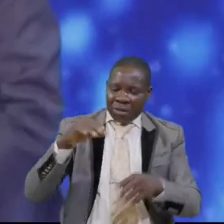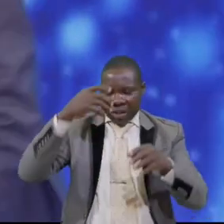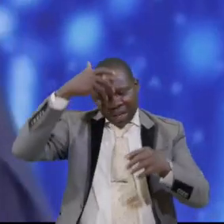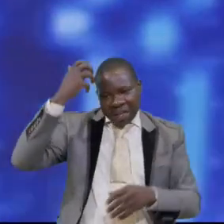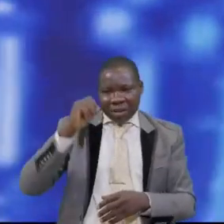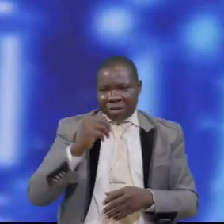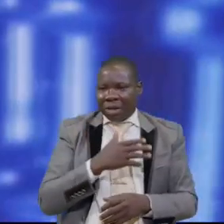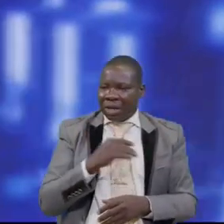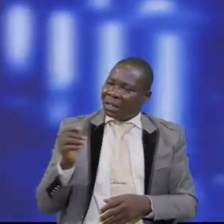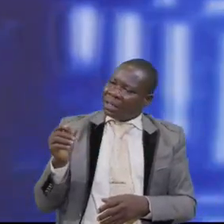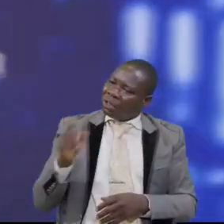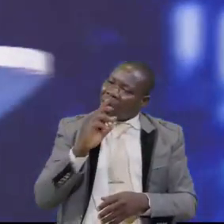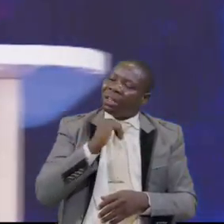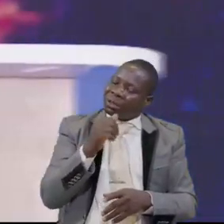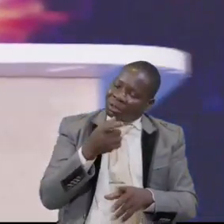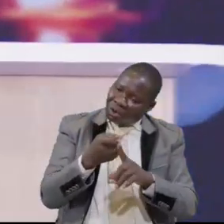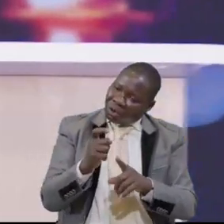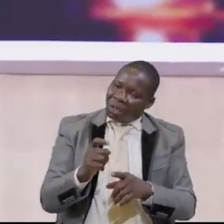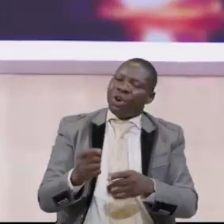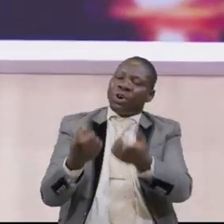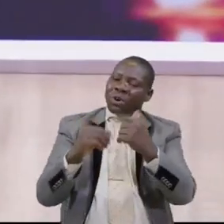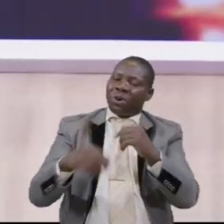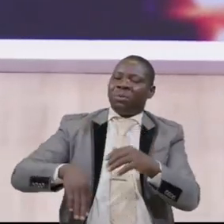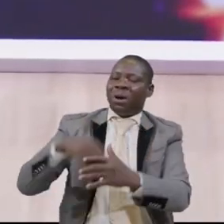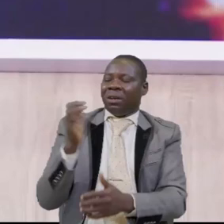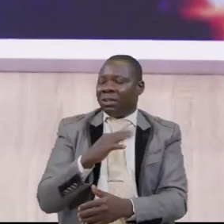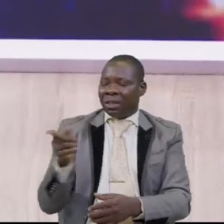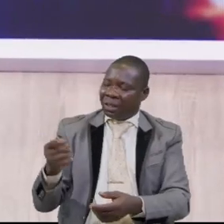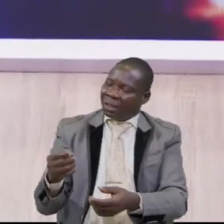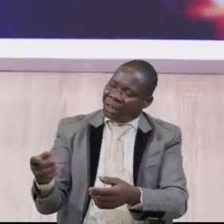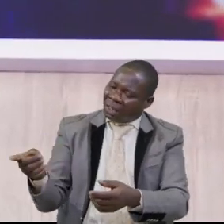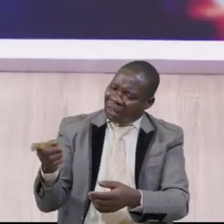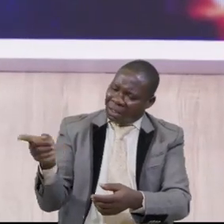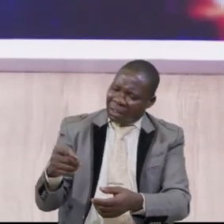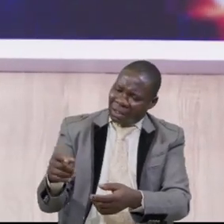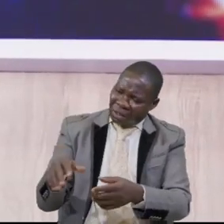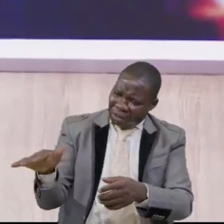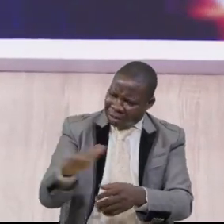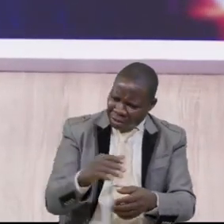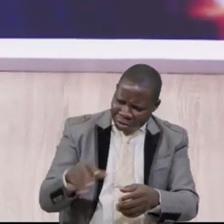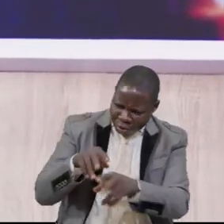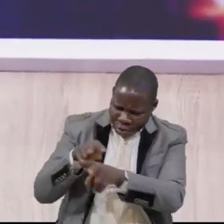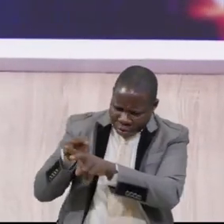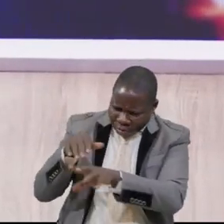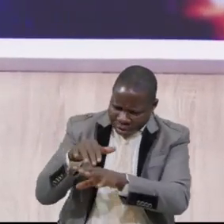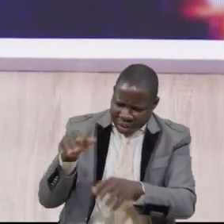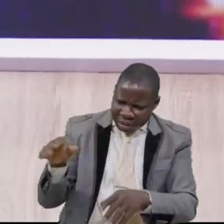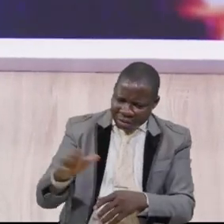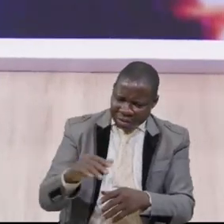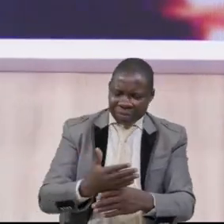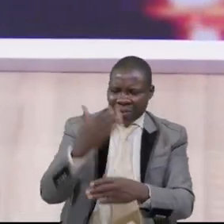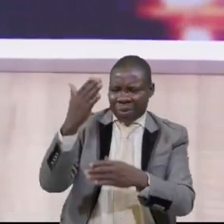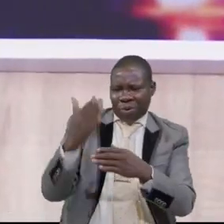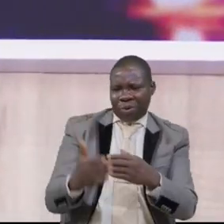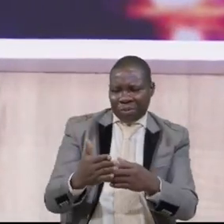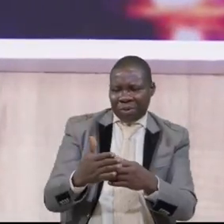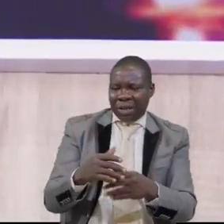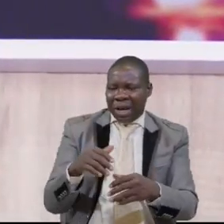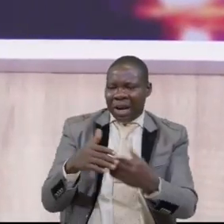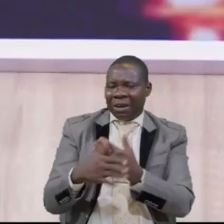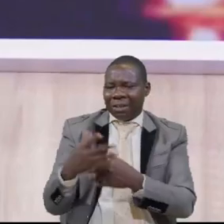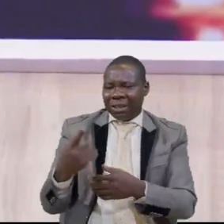l'ont regardé. Il était aussi complet après l'expérience de la fosse au lion comme